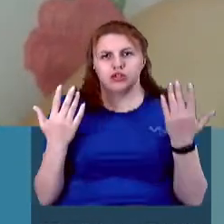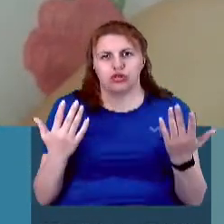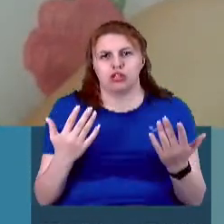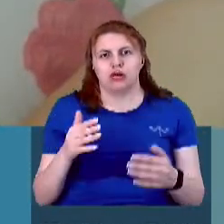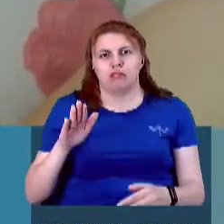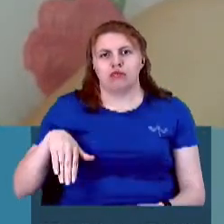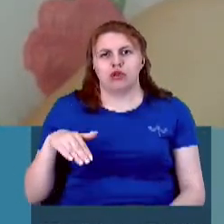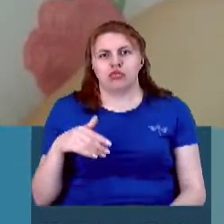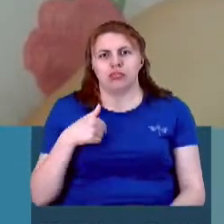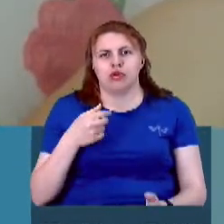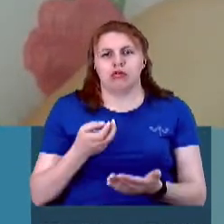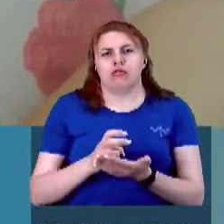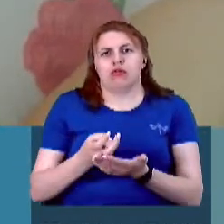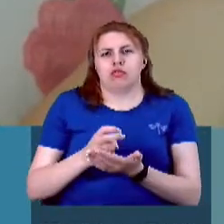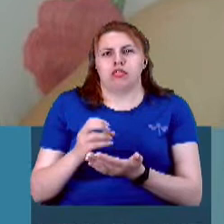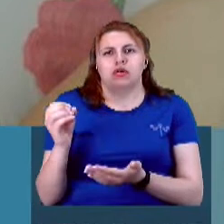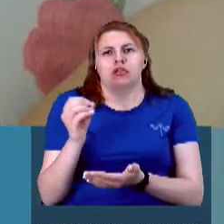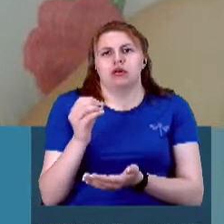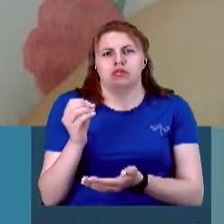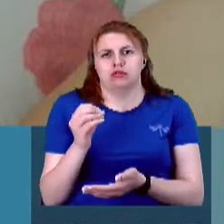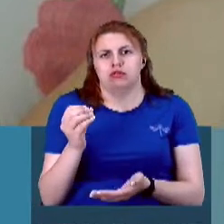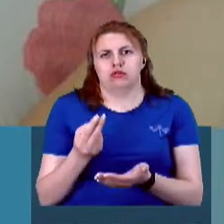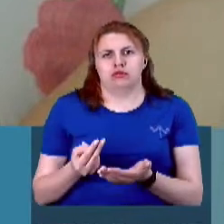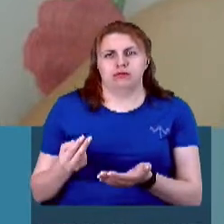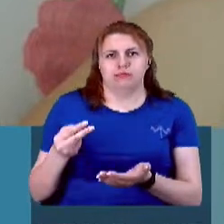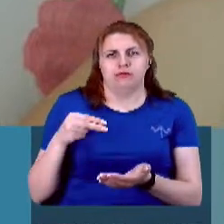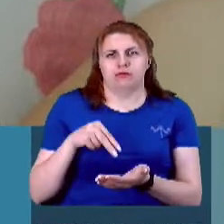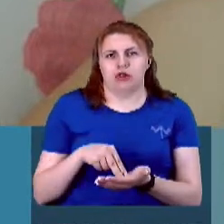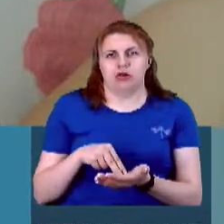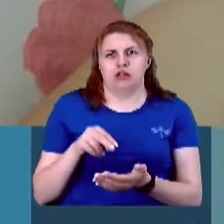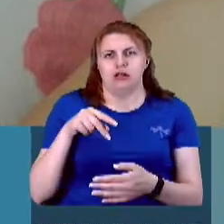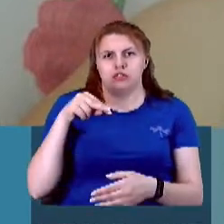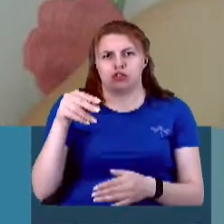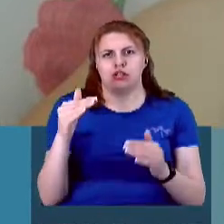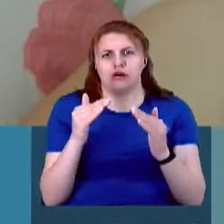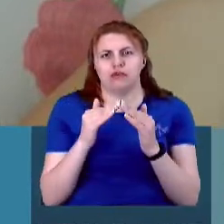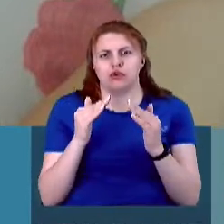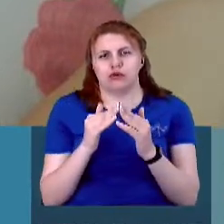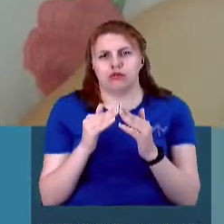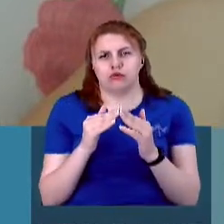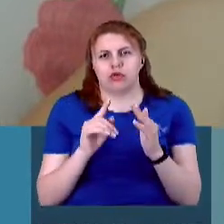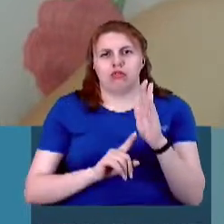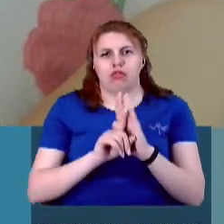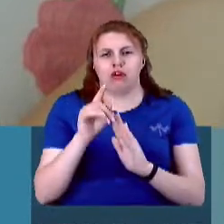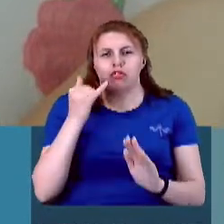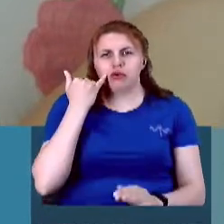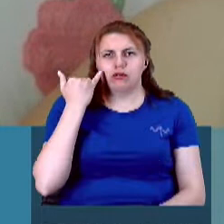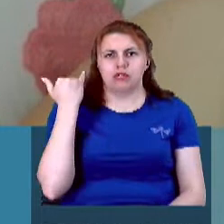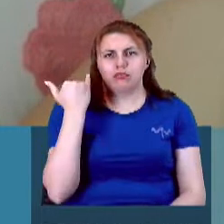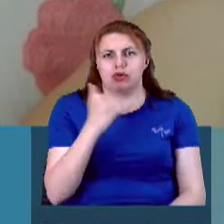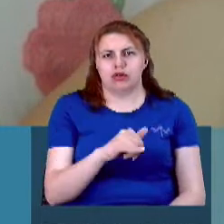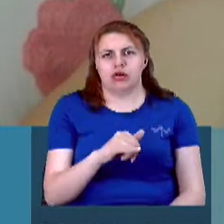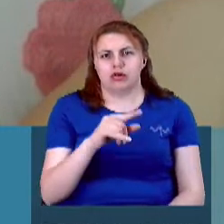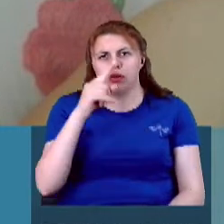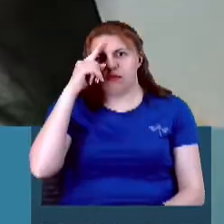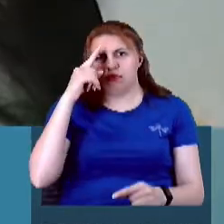я там качалась, і кое-как я встала і зайшла в дом, і почала набирати.